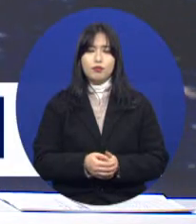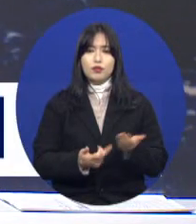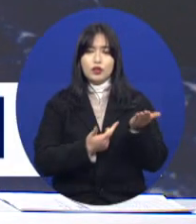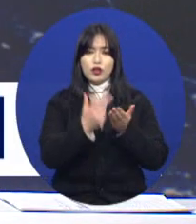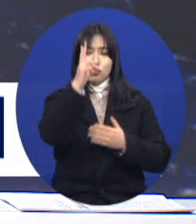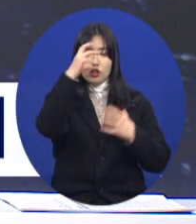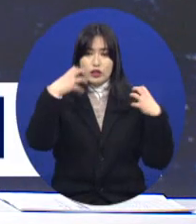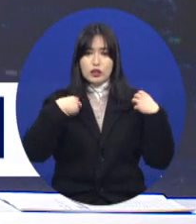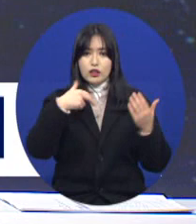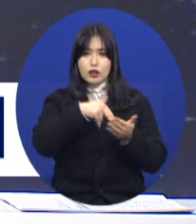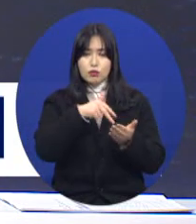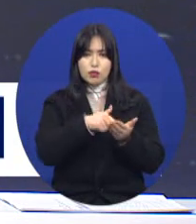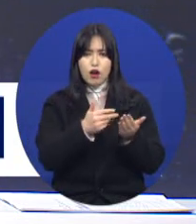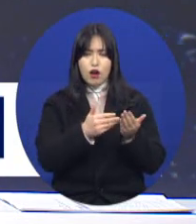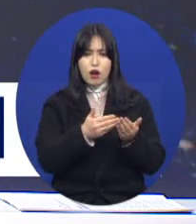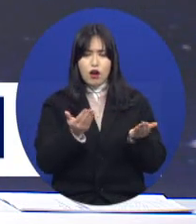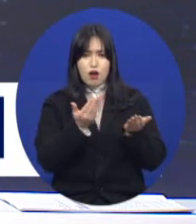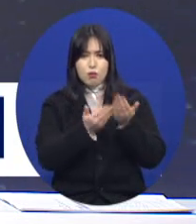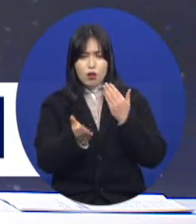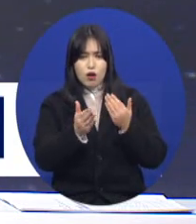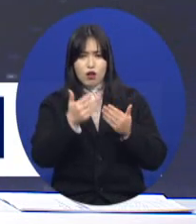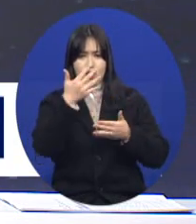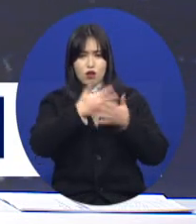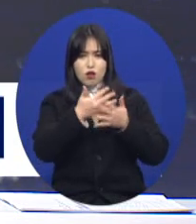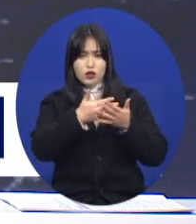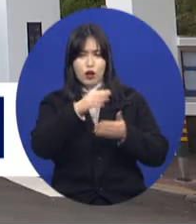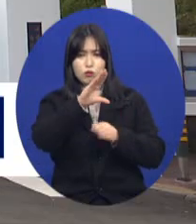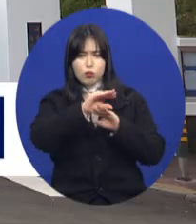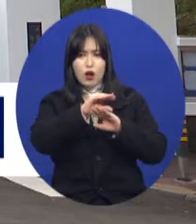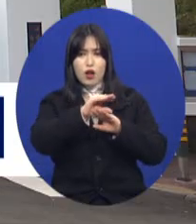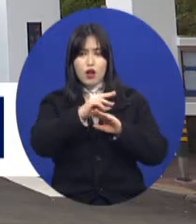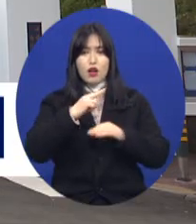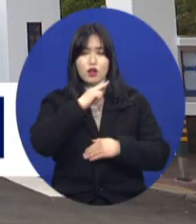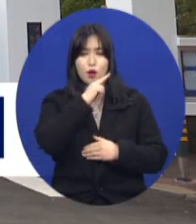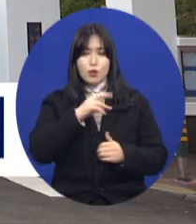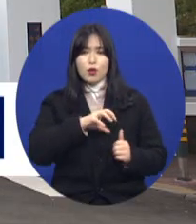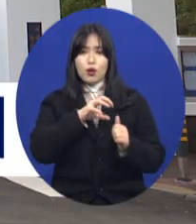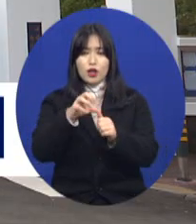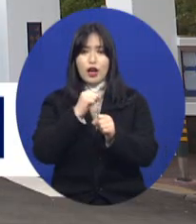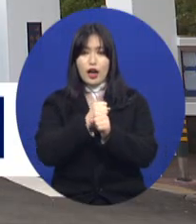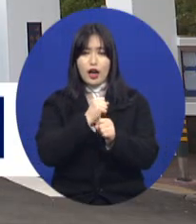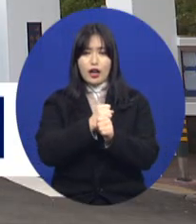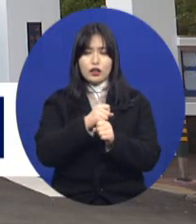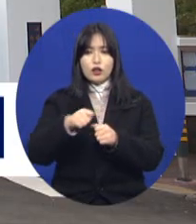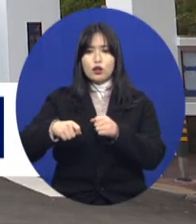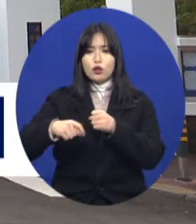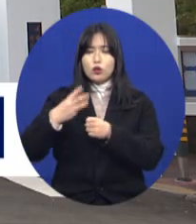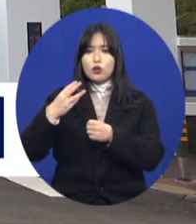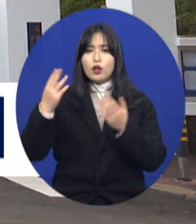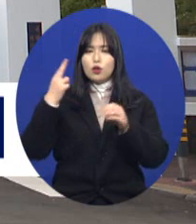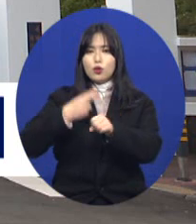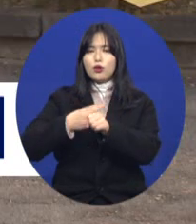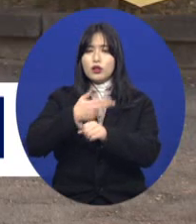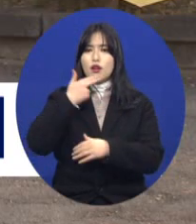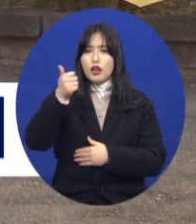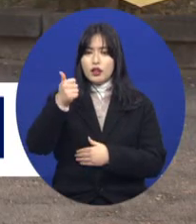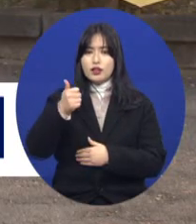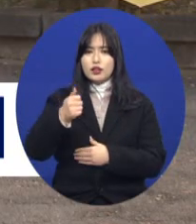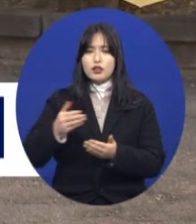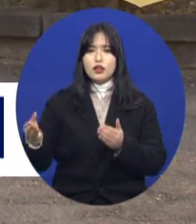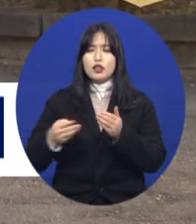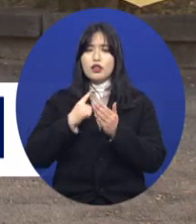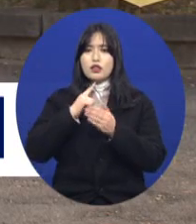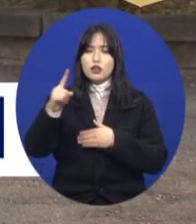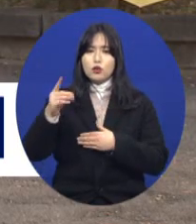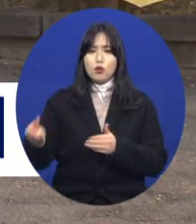제주 경찰청은 부적절한 동영상을 촬영한 혐의로 불구속 입건된 모 초등학교 교사 a 씨를 기소의견으로 검찰에